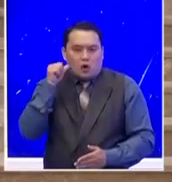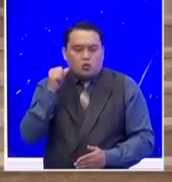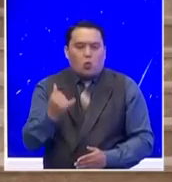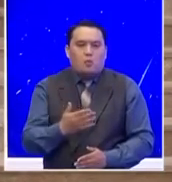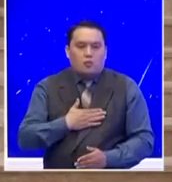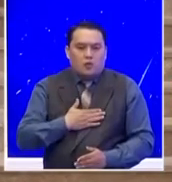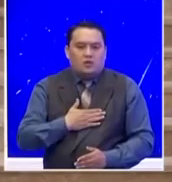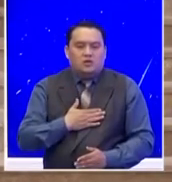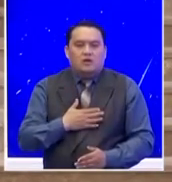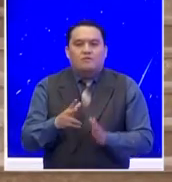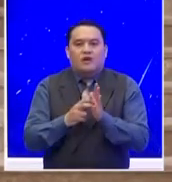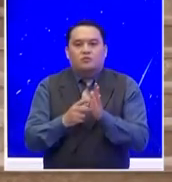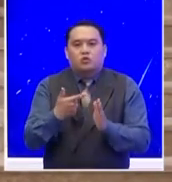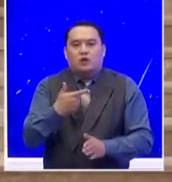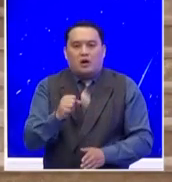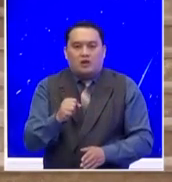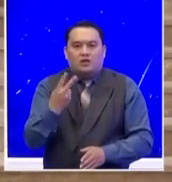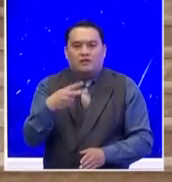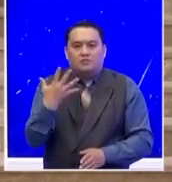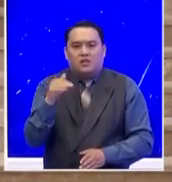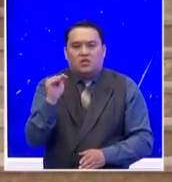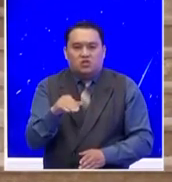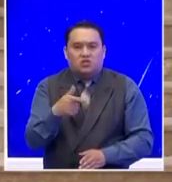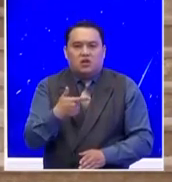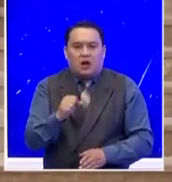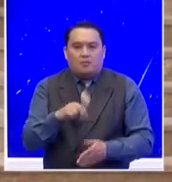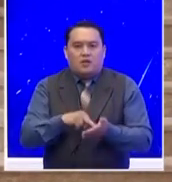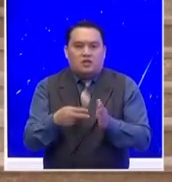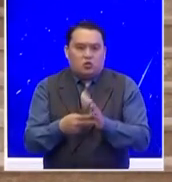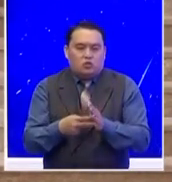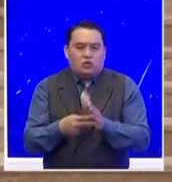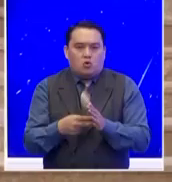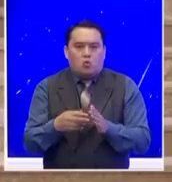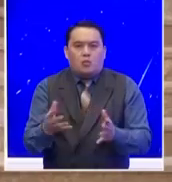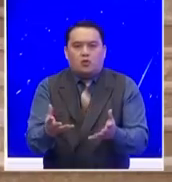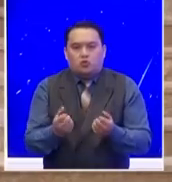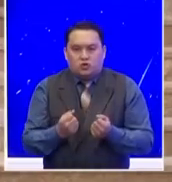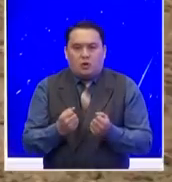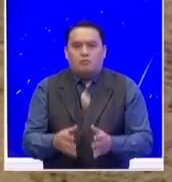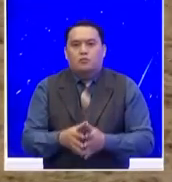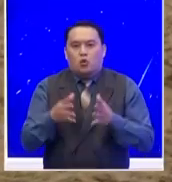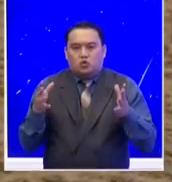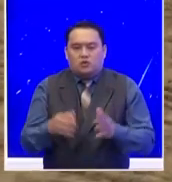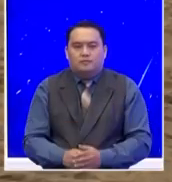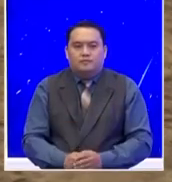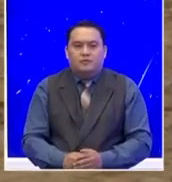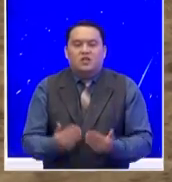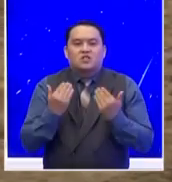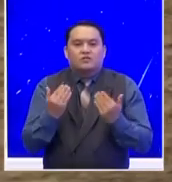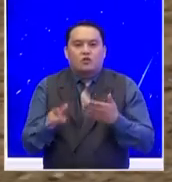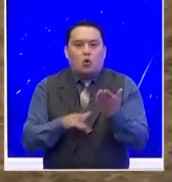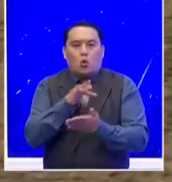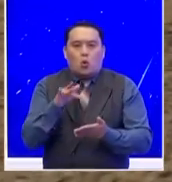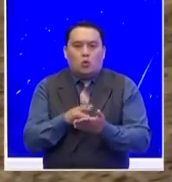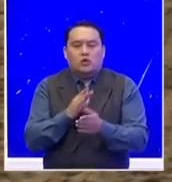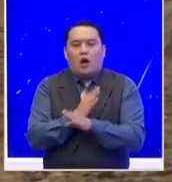с 800 гектаров получили 25 тысяч урожая, в этом году планируется получить больше. Отметим, на сегодня по городу